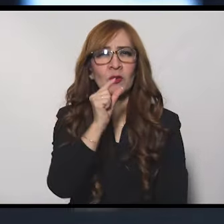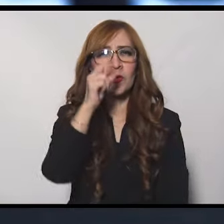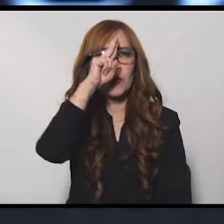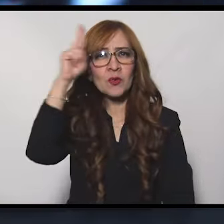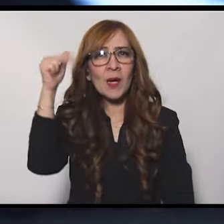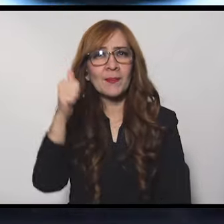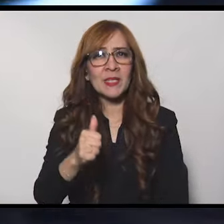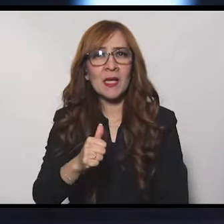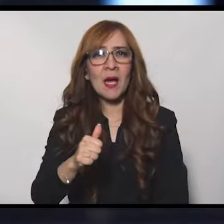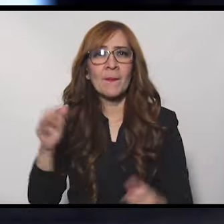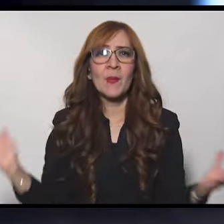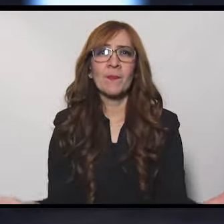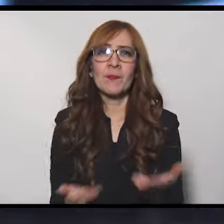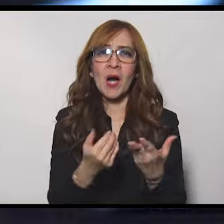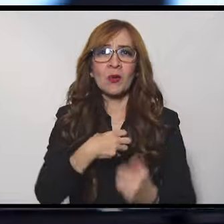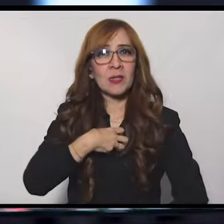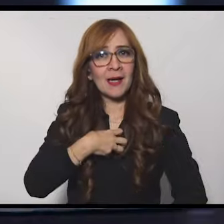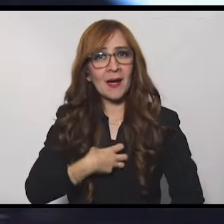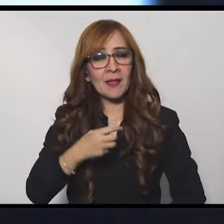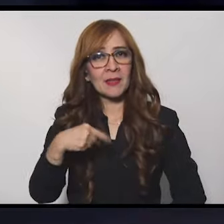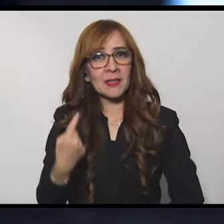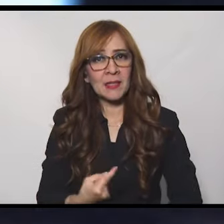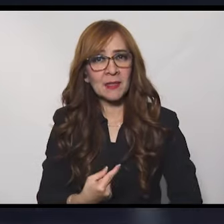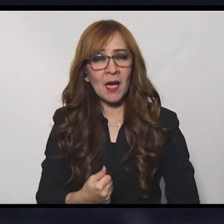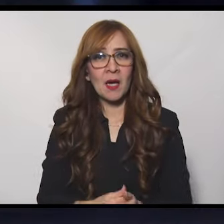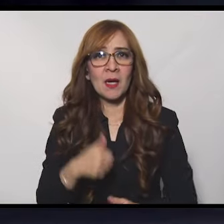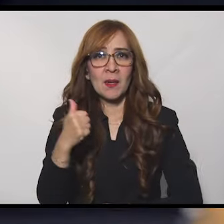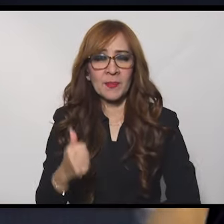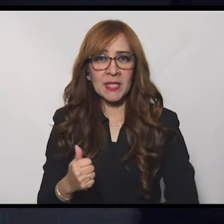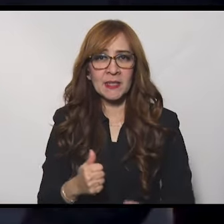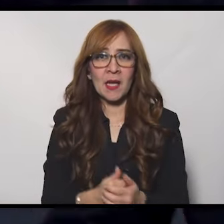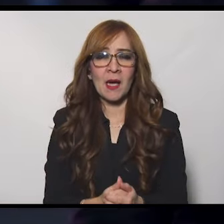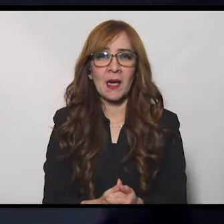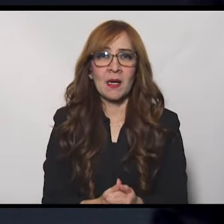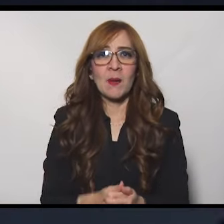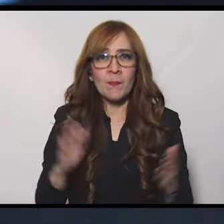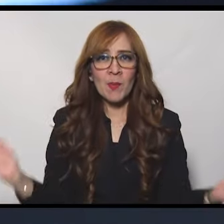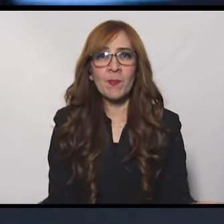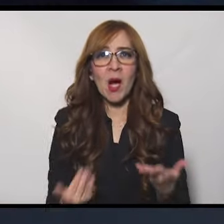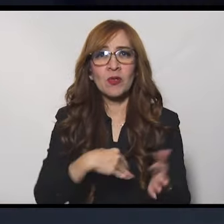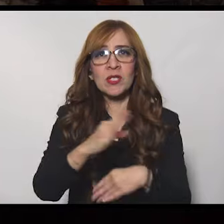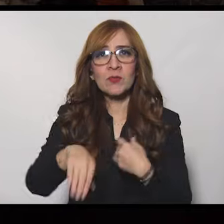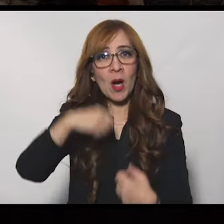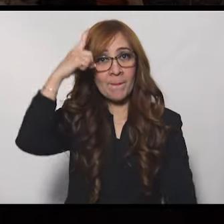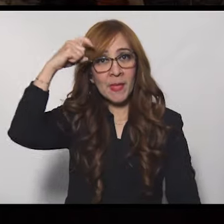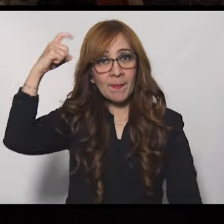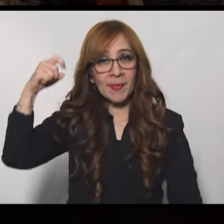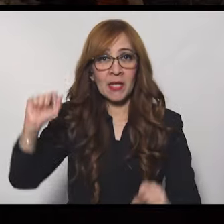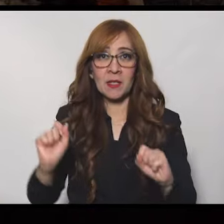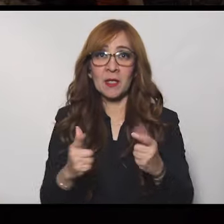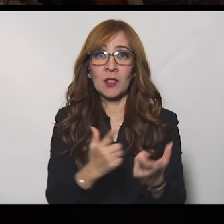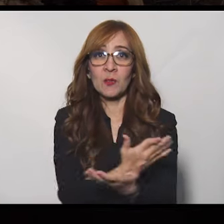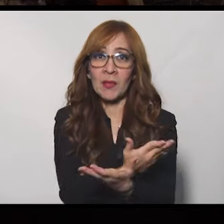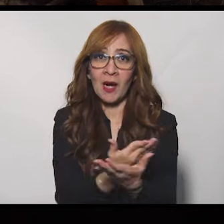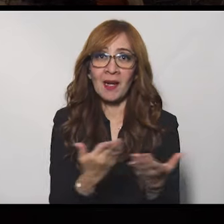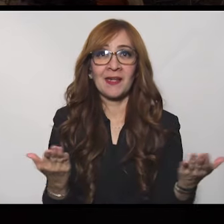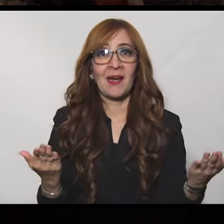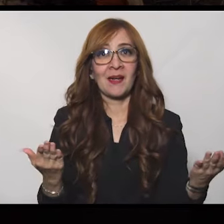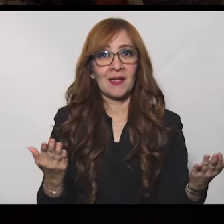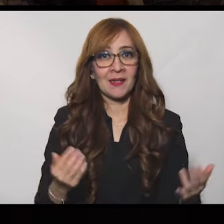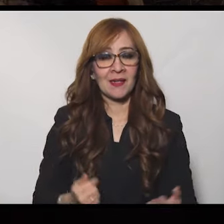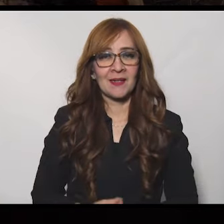bisa membangun karakter kita, untuk Tuhan can reveal all the dreams that in your life.